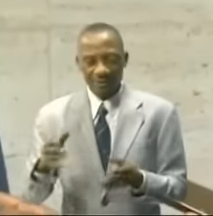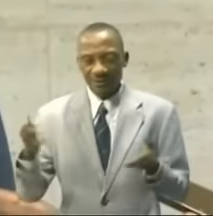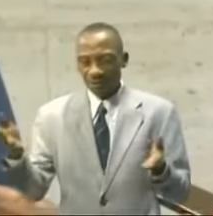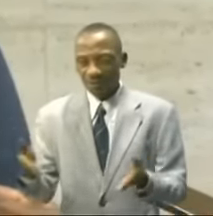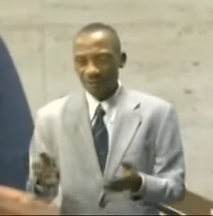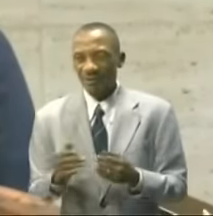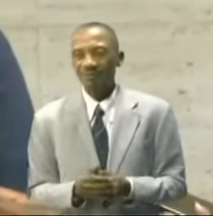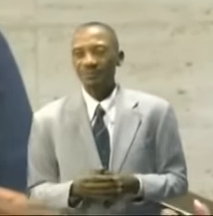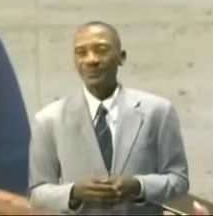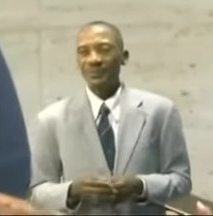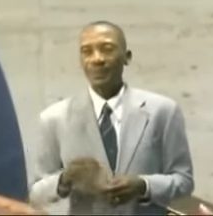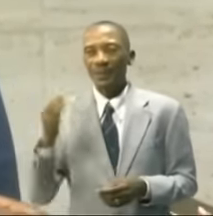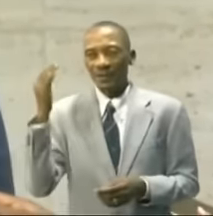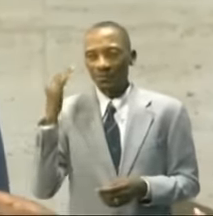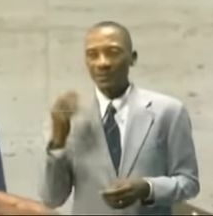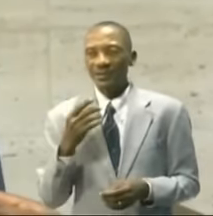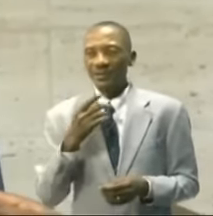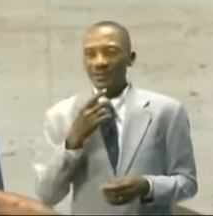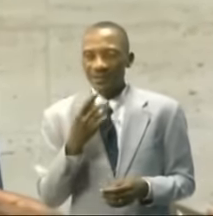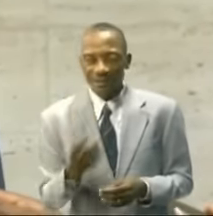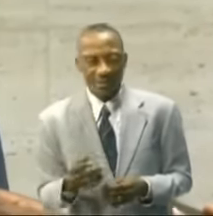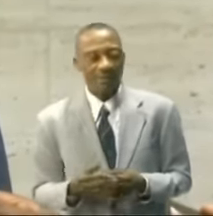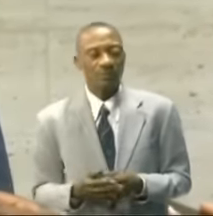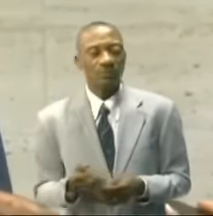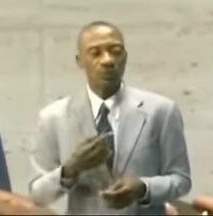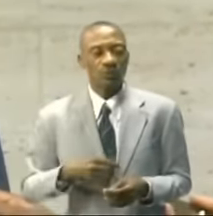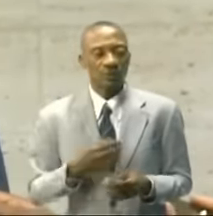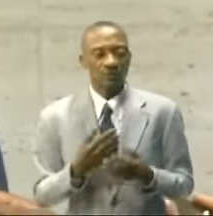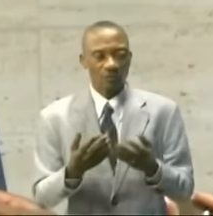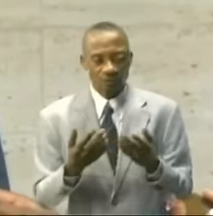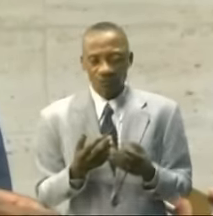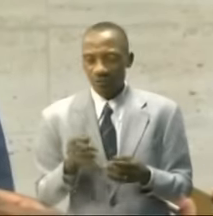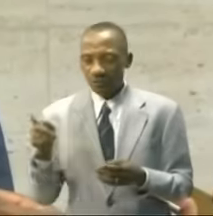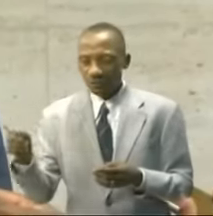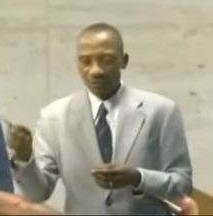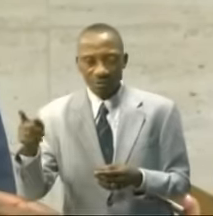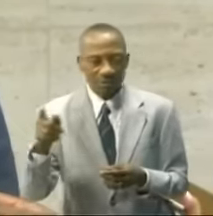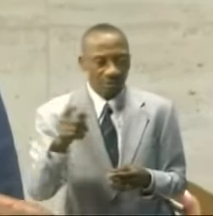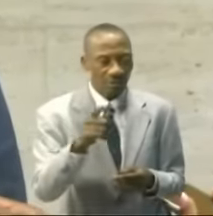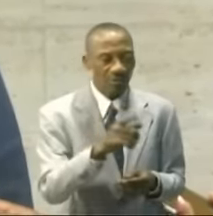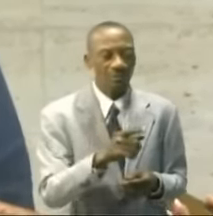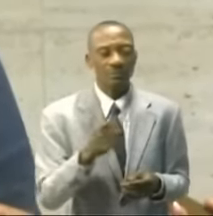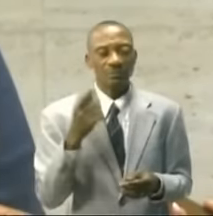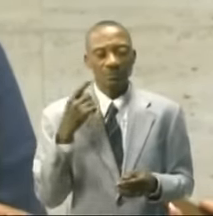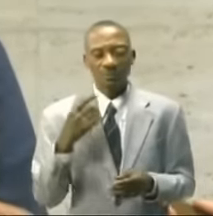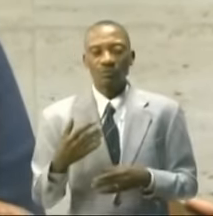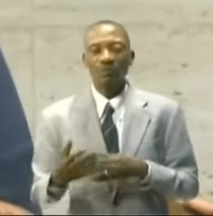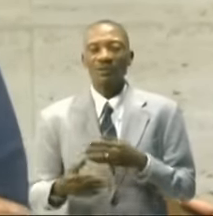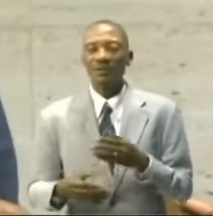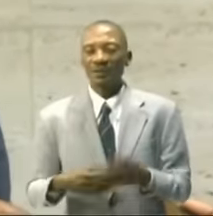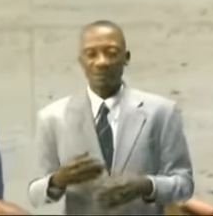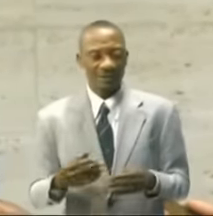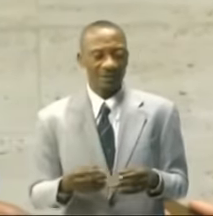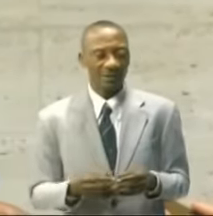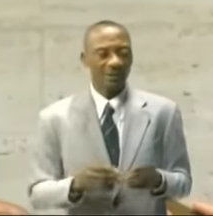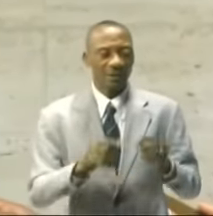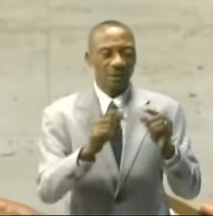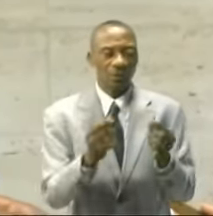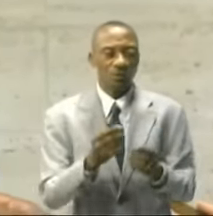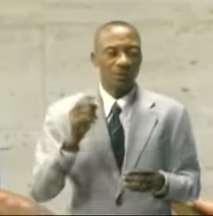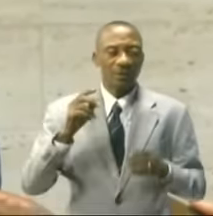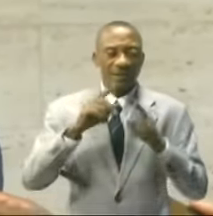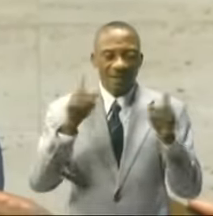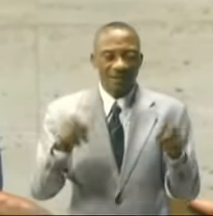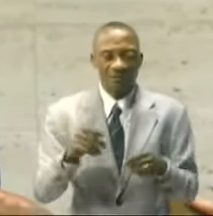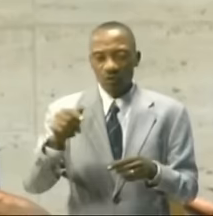programmes sur les continents. Nous avons eu le privilège de voir comment ils travaillent, notamment le doublement qui s'est fait même en Lingala. C'est dire que même la